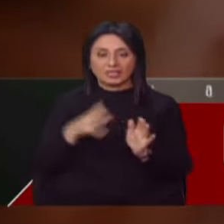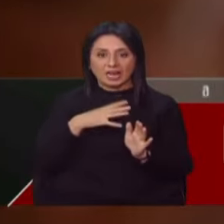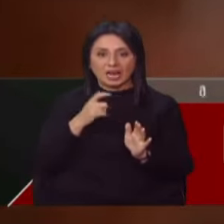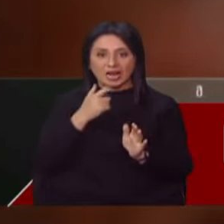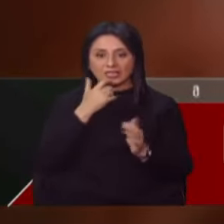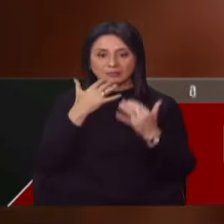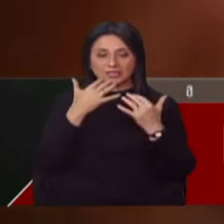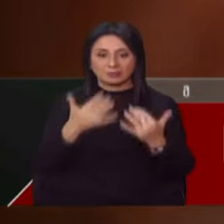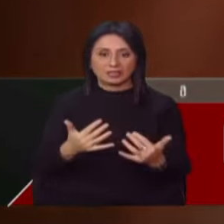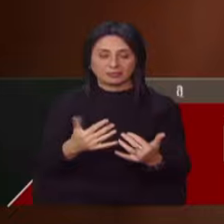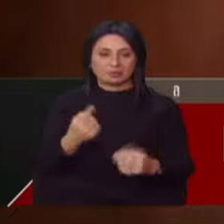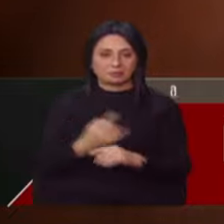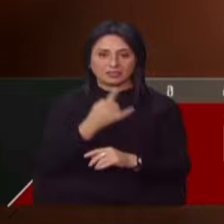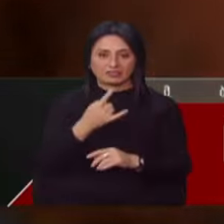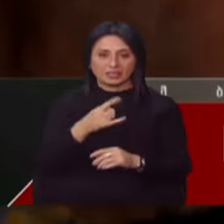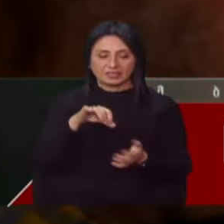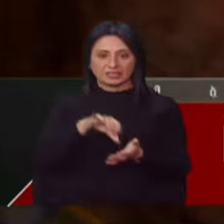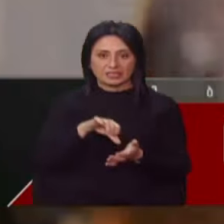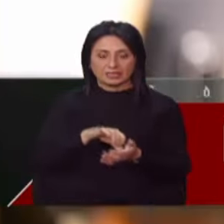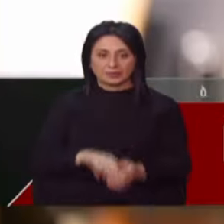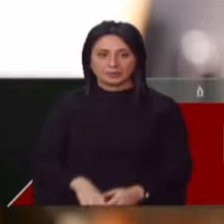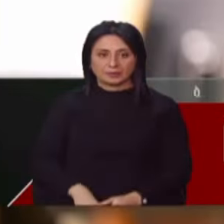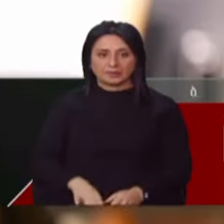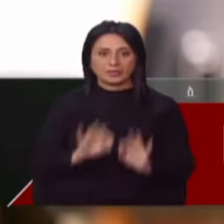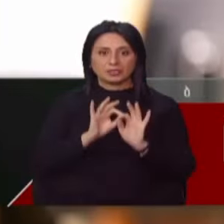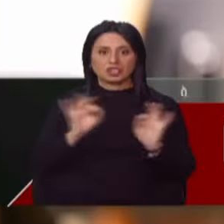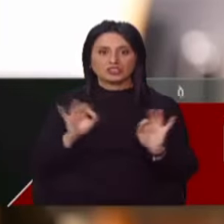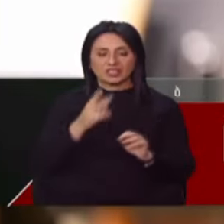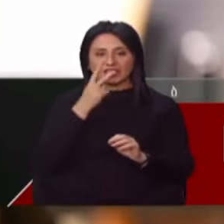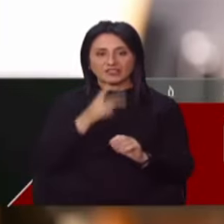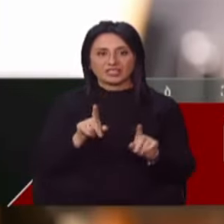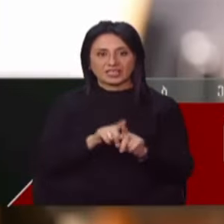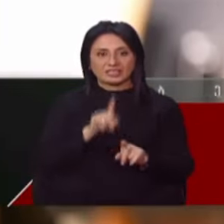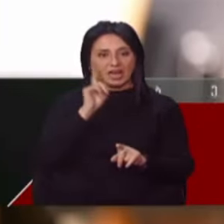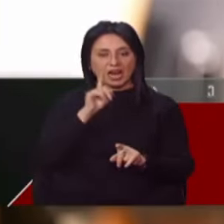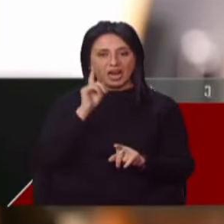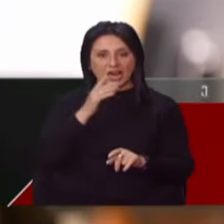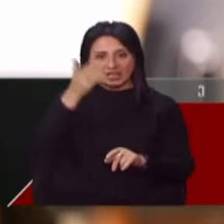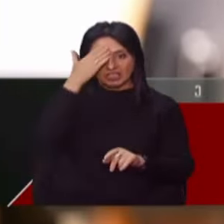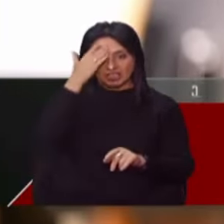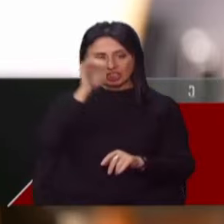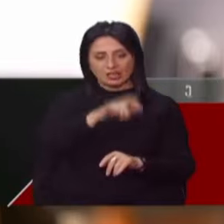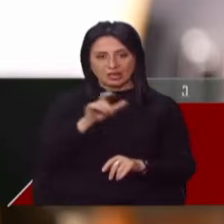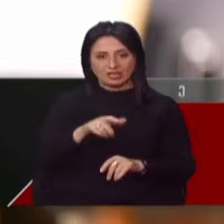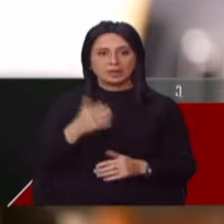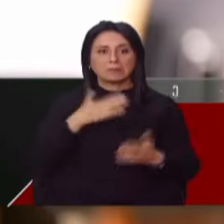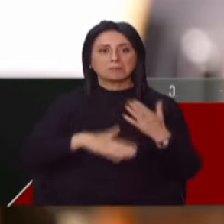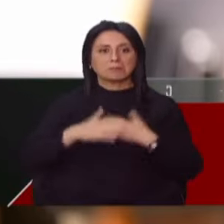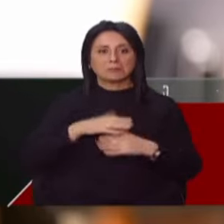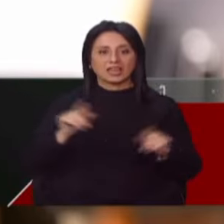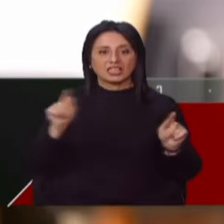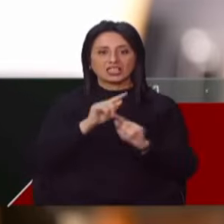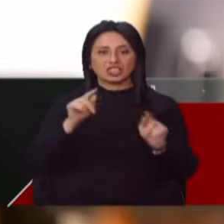kartveli smenelis tsinashe pirvelad tsarsdgebian. Შენიერია რომ ვხედავ ასეთ ახალგაზრდა და ნიჭიერ ადამიანებს. Მიხარია